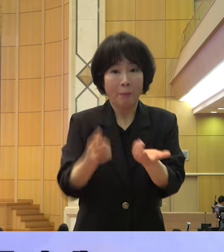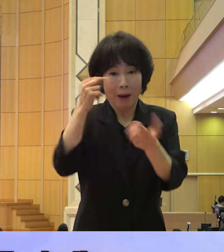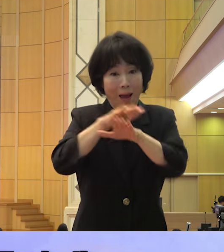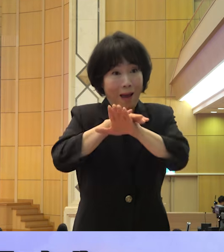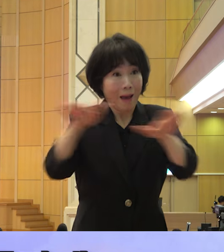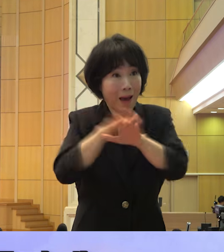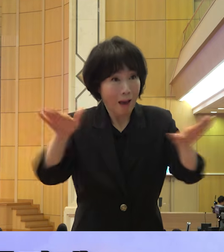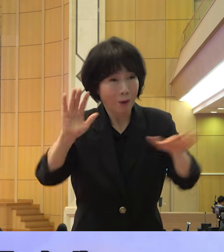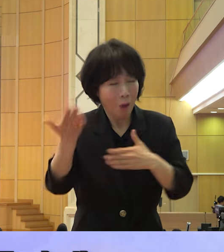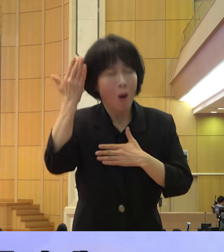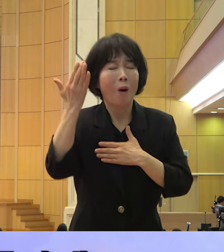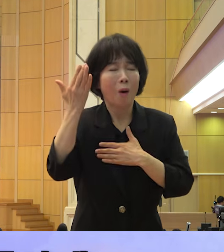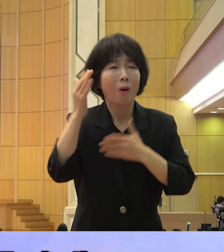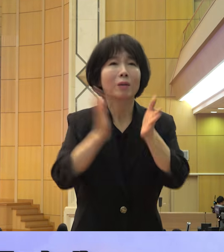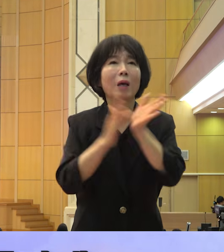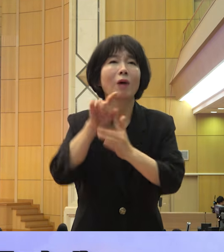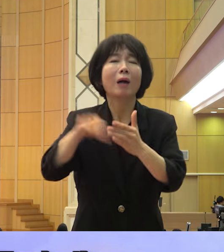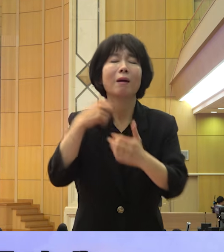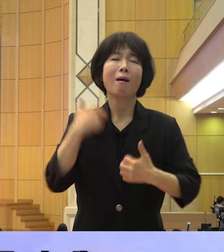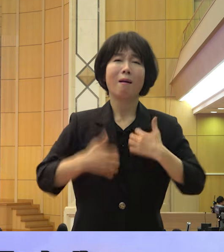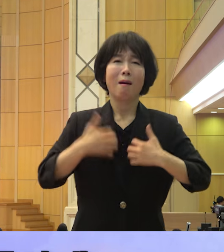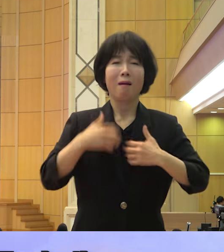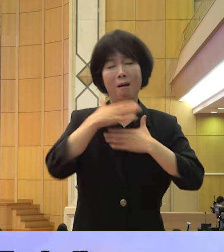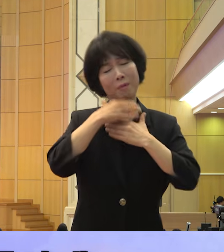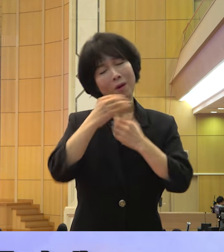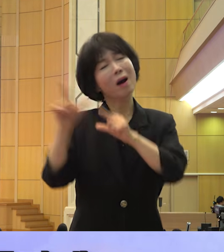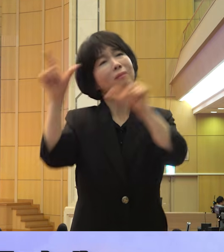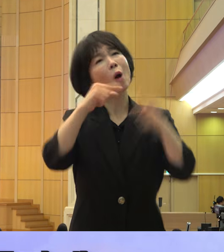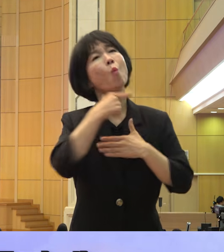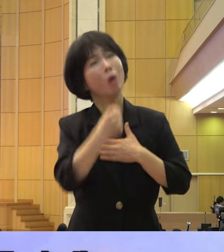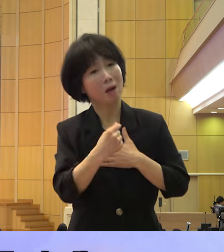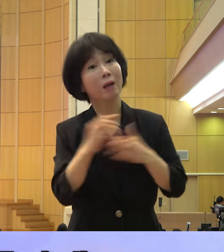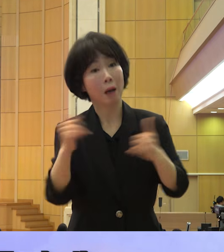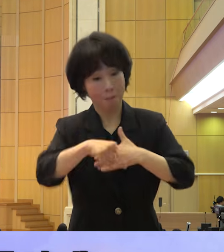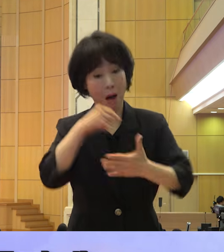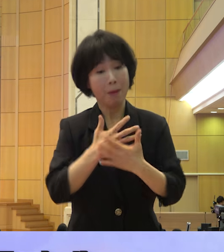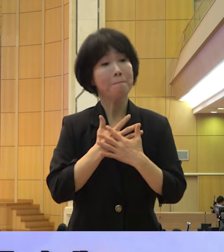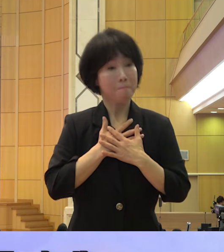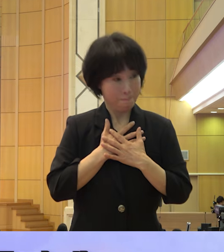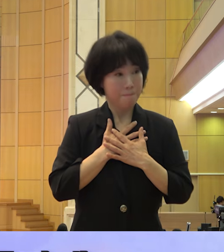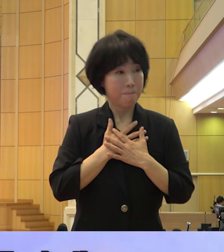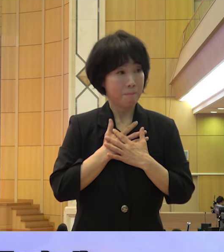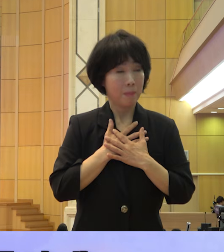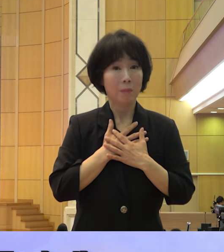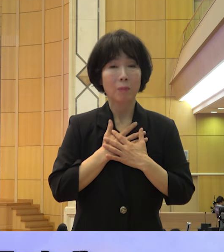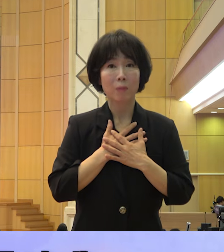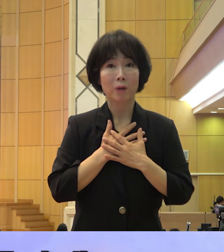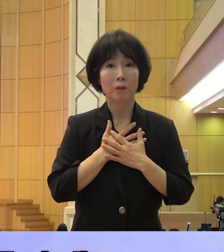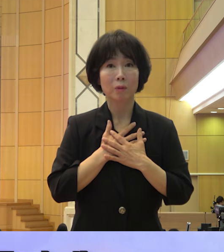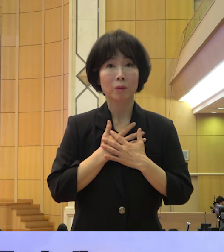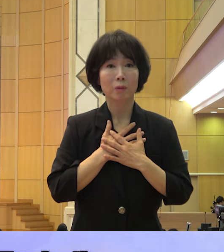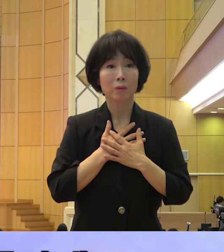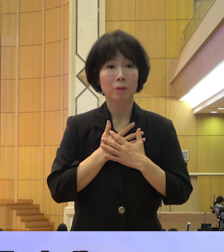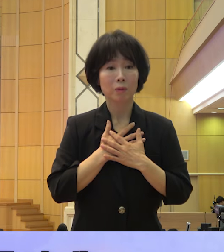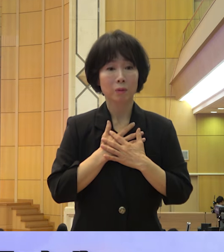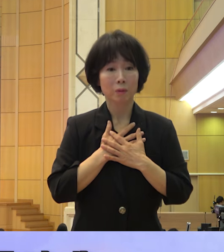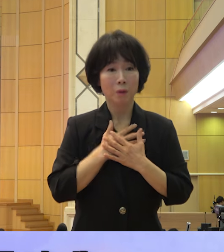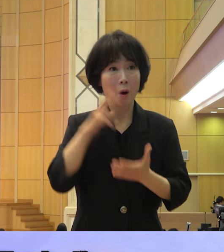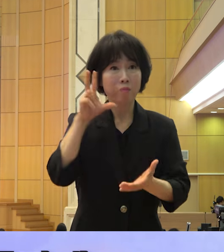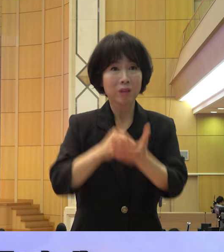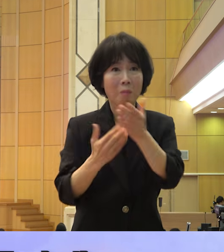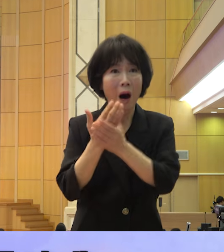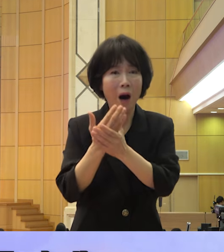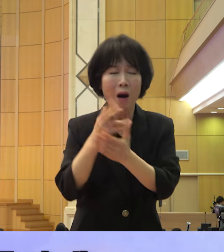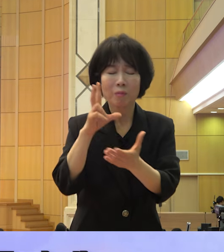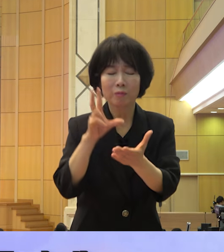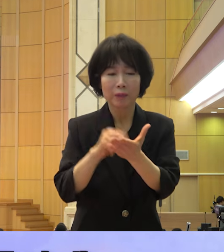해결받고 예수 안에서 즐겁고 평안한 삶이 되도록, 그리고 무슨 일 만날 때마다